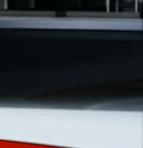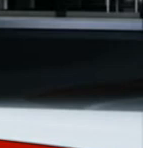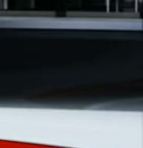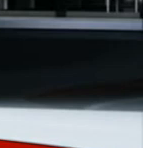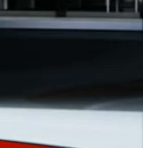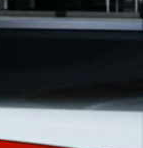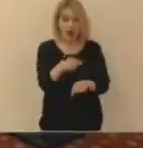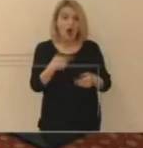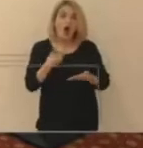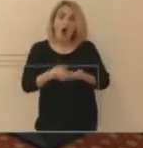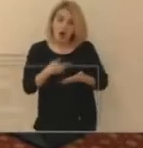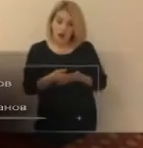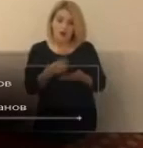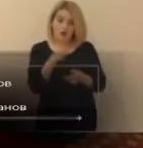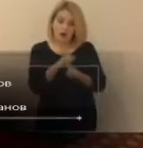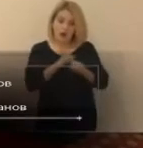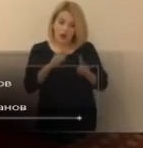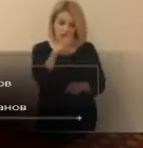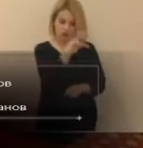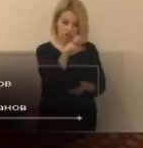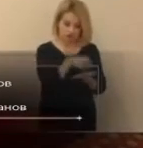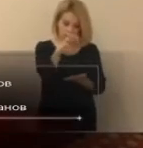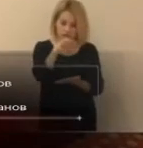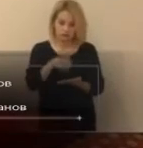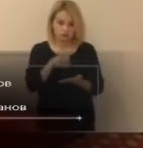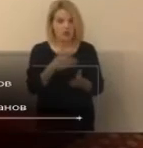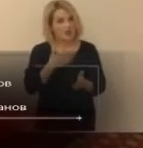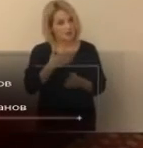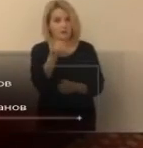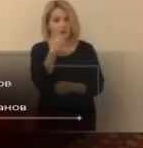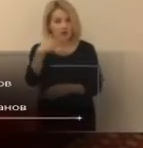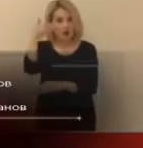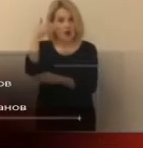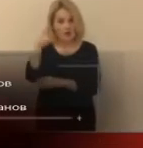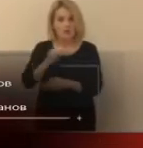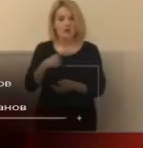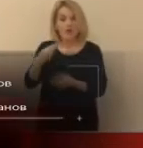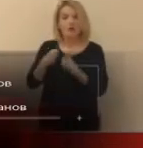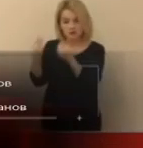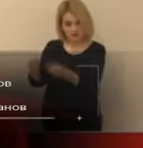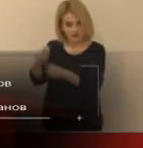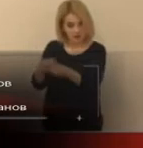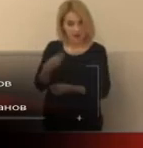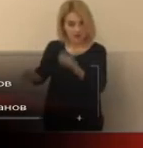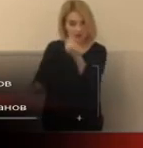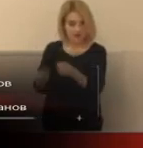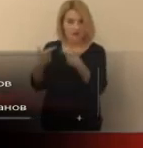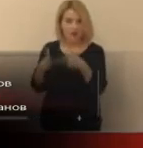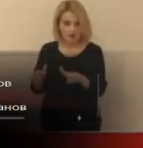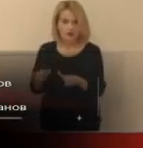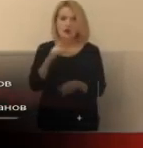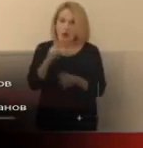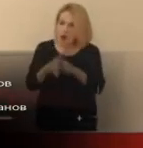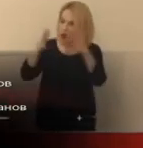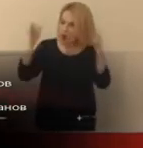ова министерство. Постојат различни категории и на приватни компании за кои што дел ние издаваме дозволи, но во поголем дел, сепак,